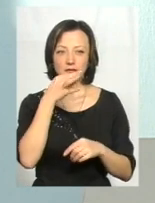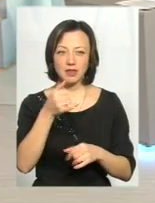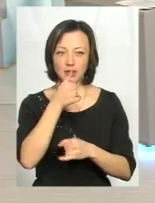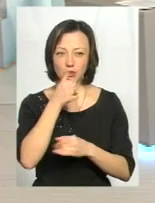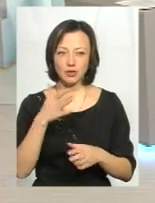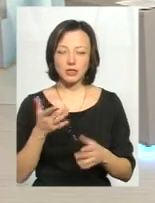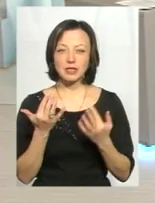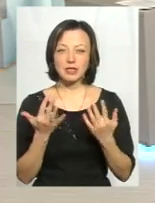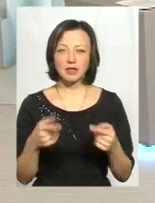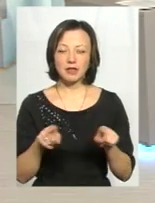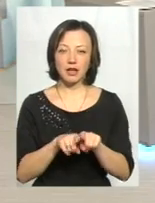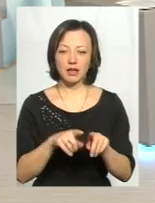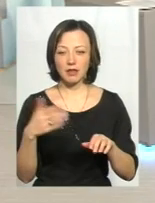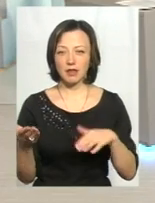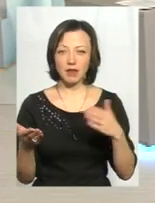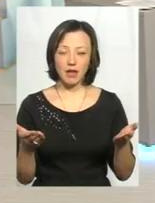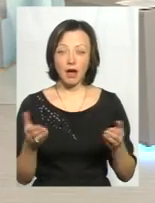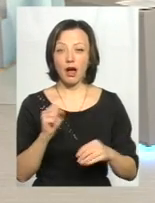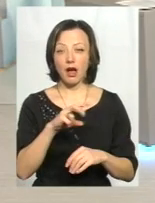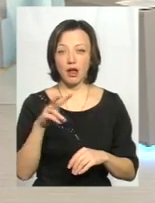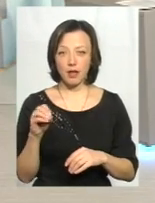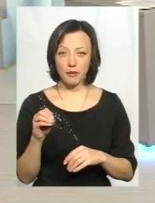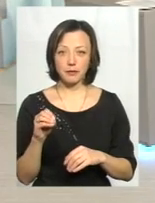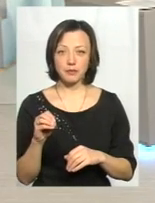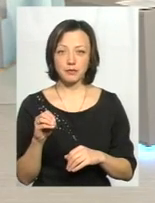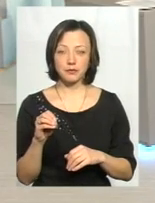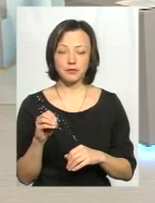не можу, скільки їх таких і скільки таких, але